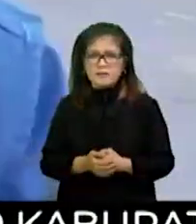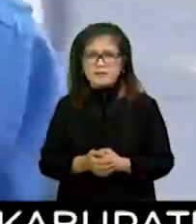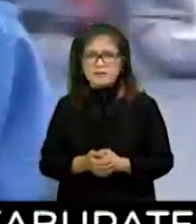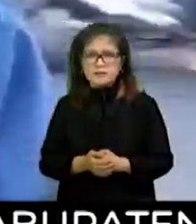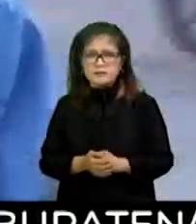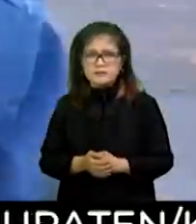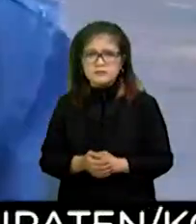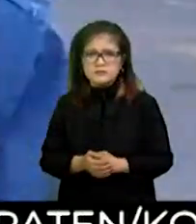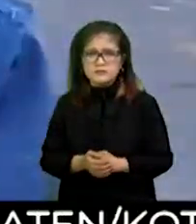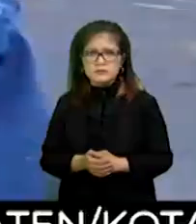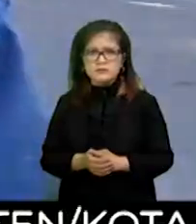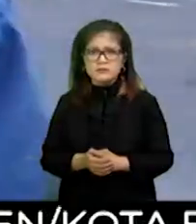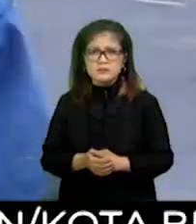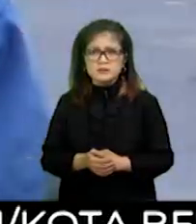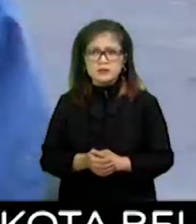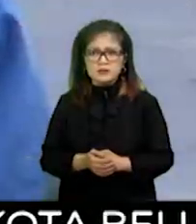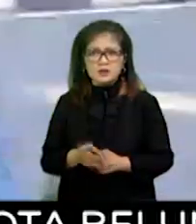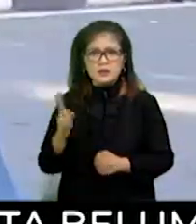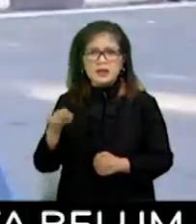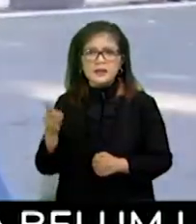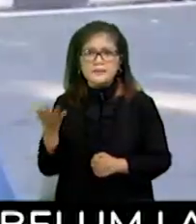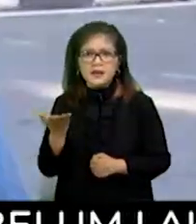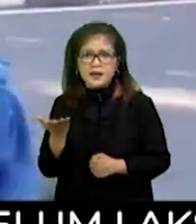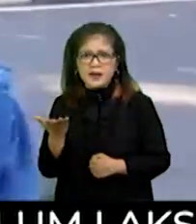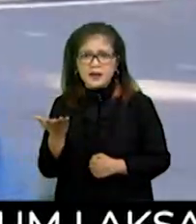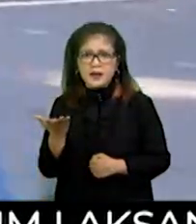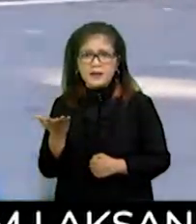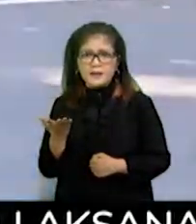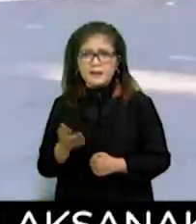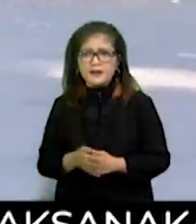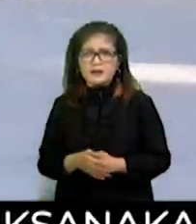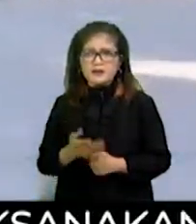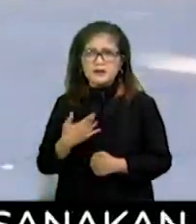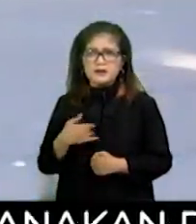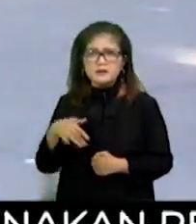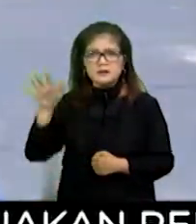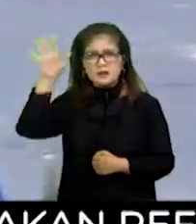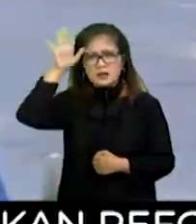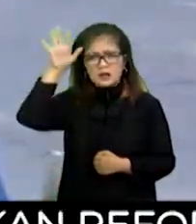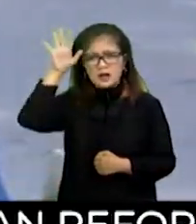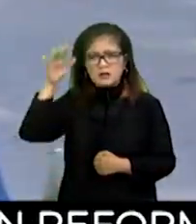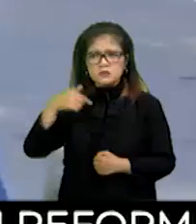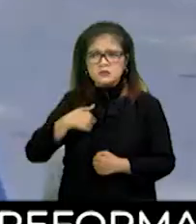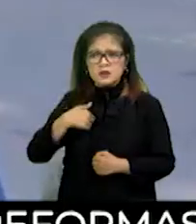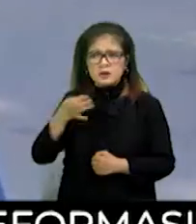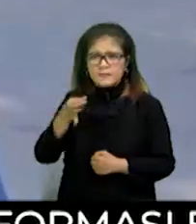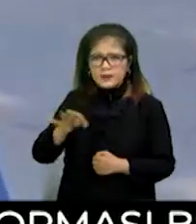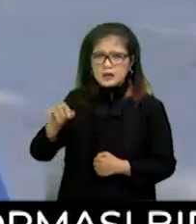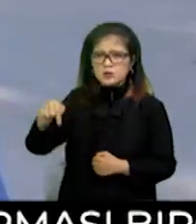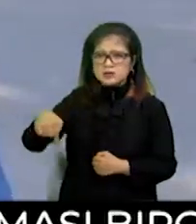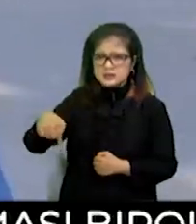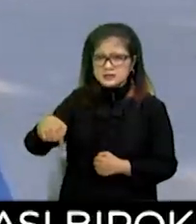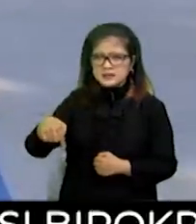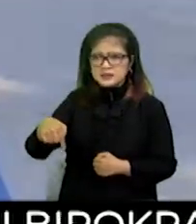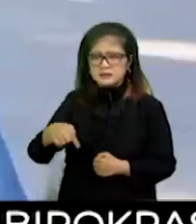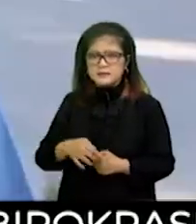Mas, dari Jawa Barat mau ke Timur, Pak. Saya kurang tahu ya, Pak, soalnya nginep di Jawa Barat itu soalnya mau pulang, Pak, tutup